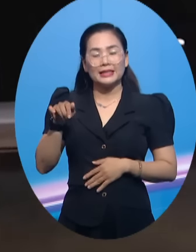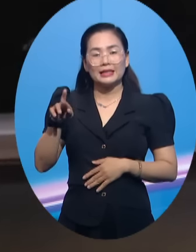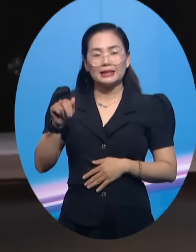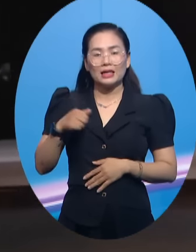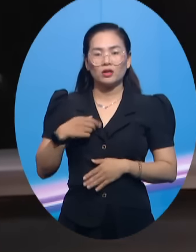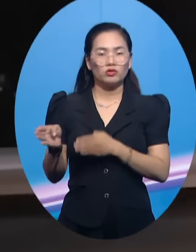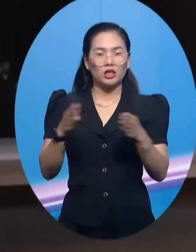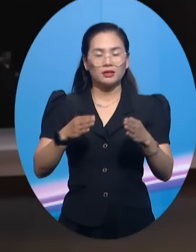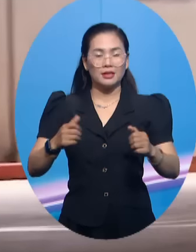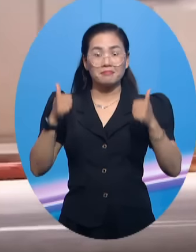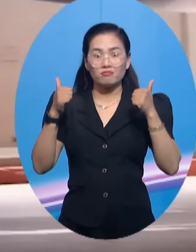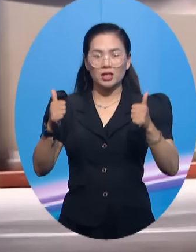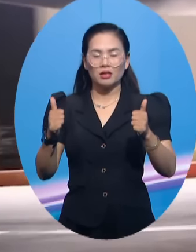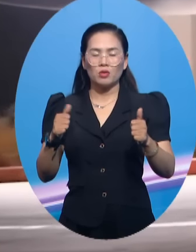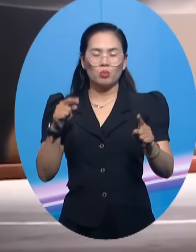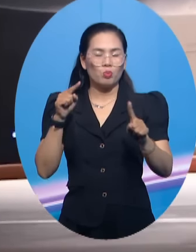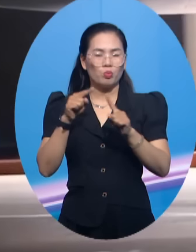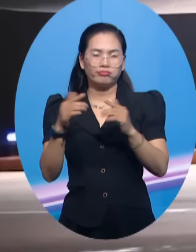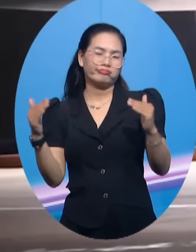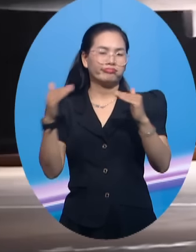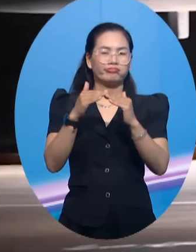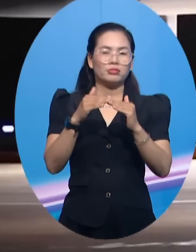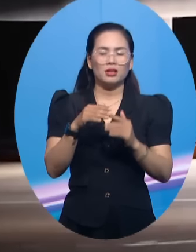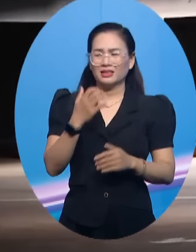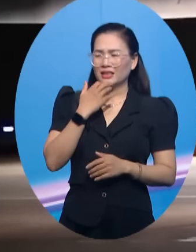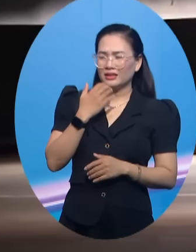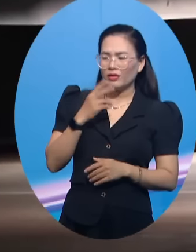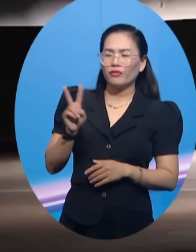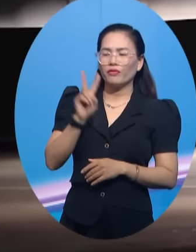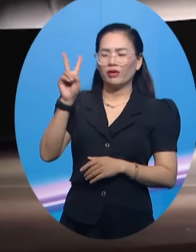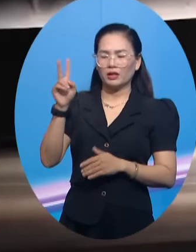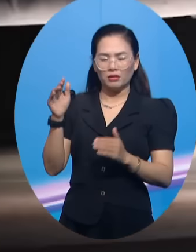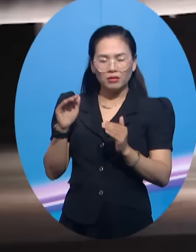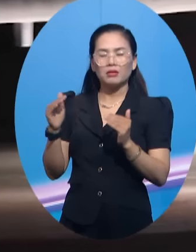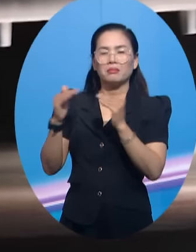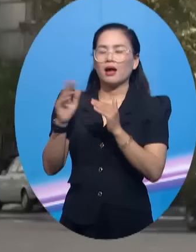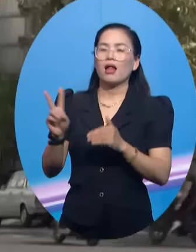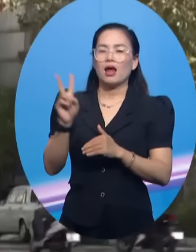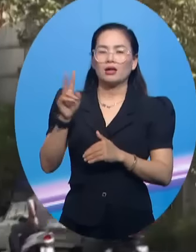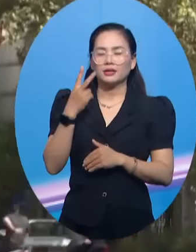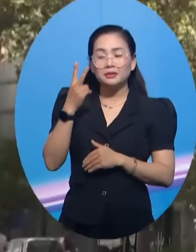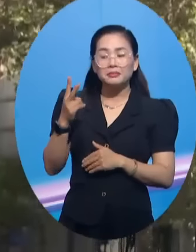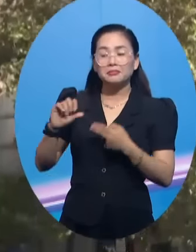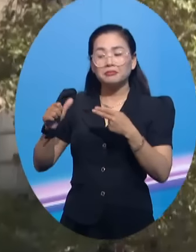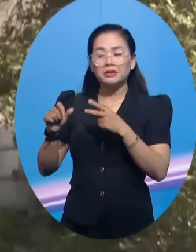trạng thái sẵn sàng cao trước khả năng tấn công đáp trả của Iran, nhưng vẫn đang đánh giá quá trình ra quyết định tại Iran để